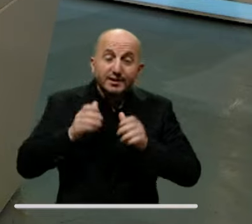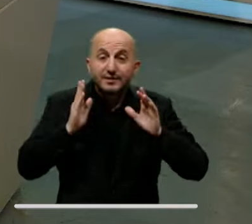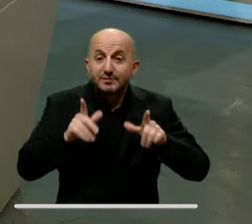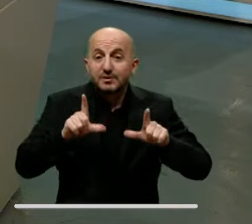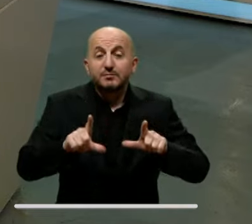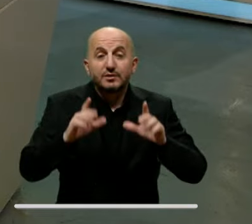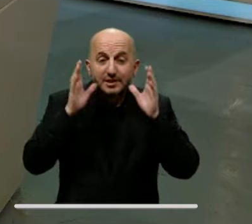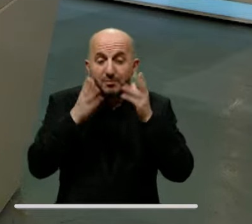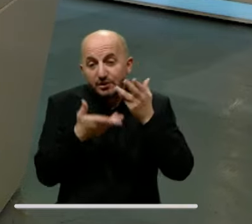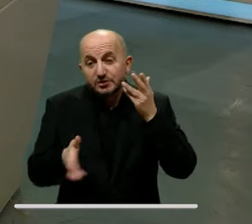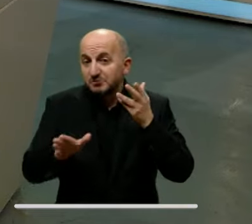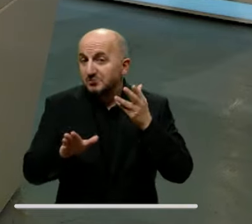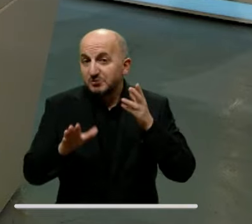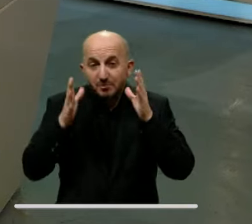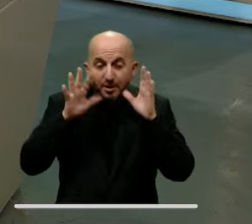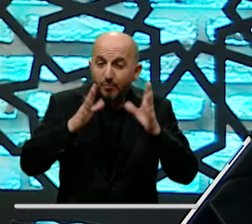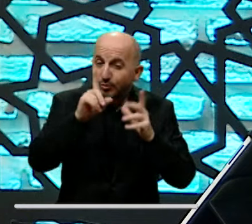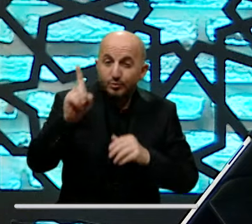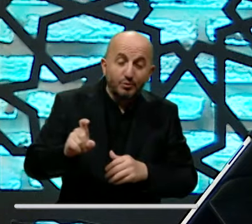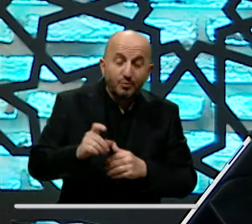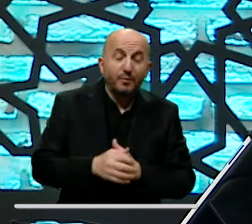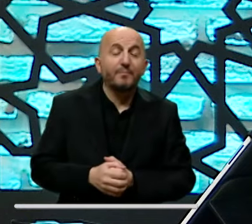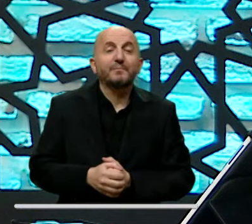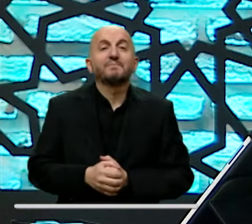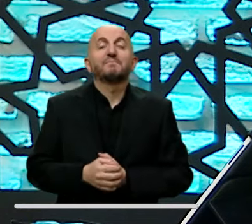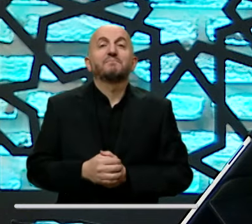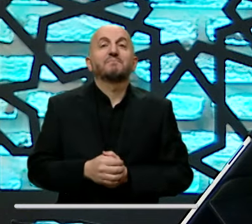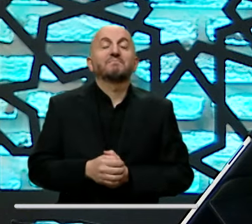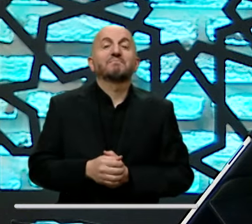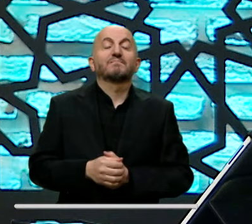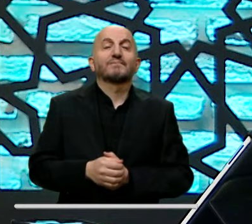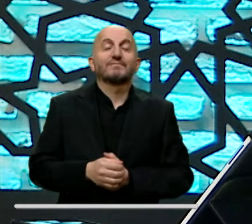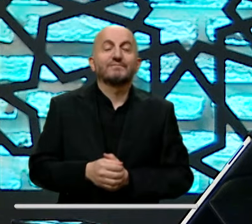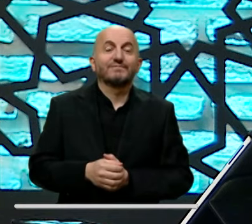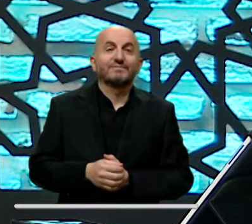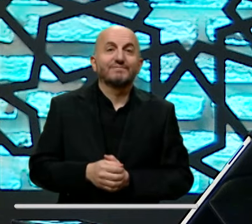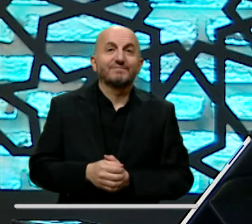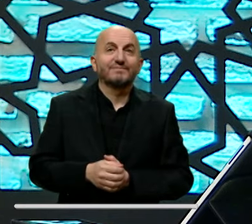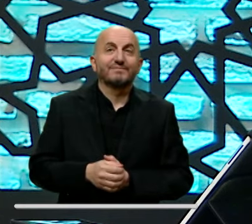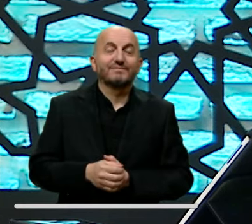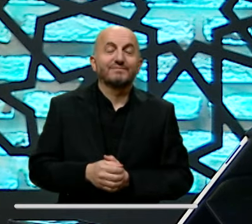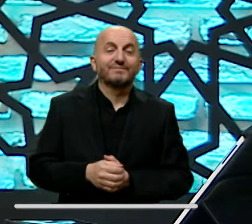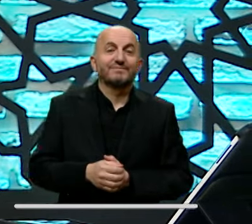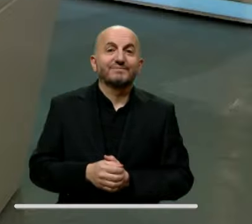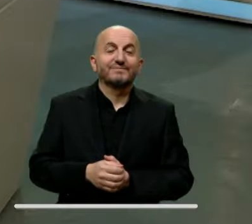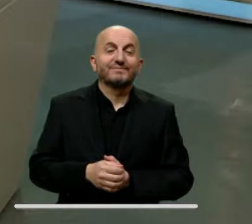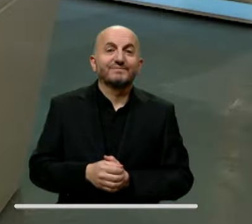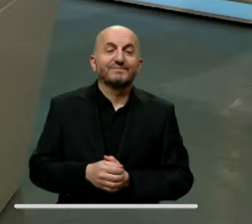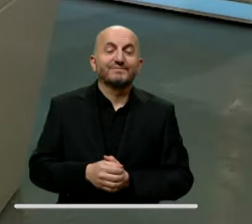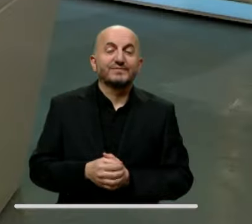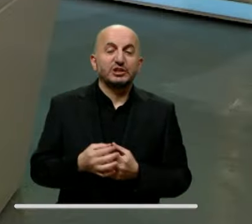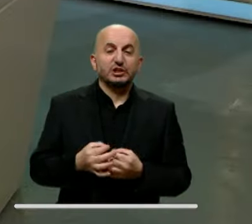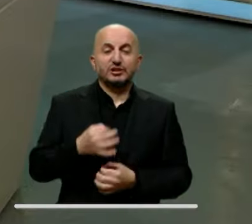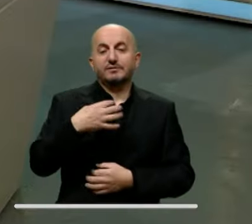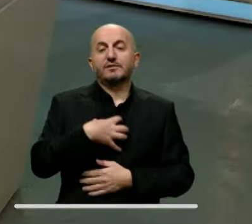namazdan çıkıyor mu onu merak ettim de Tamam Tamam soralım Kırşehir'e Selam ediyoruz Dua bekleriz Allah'a emanet olun yani kişi